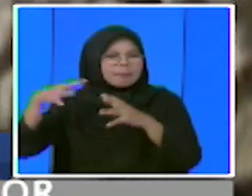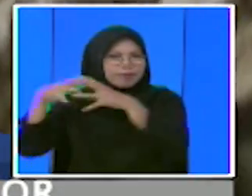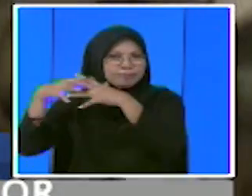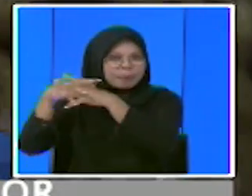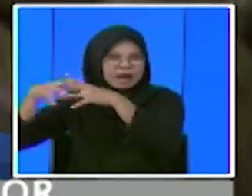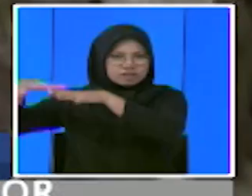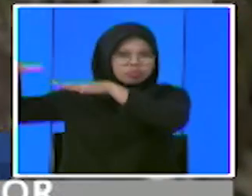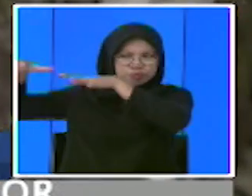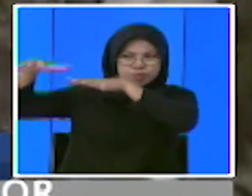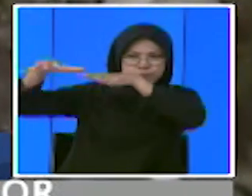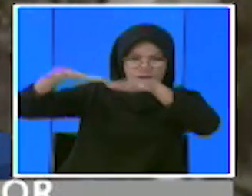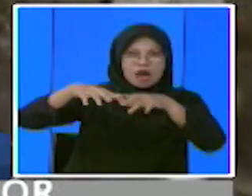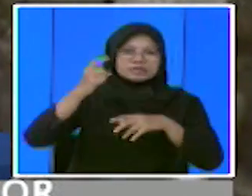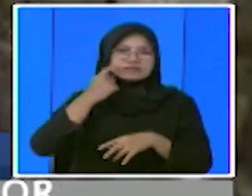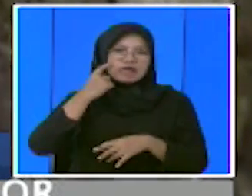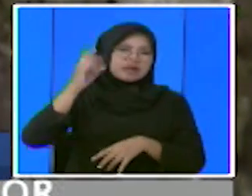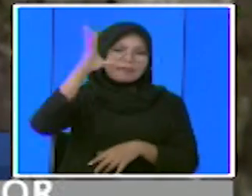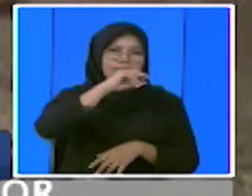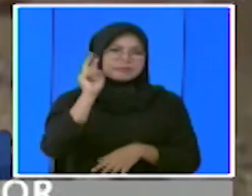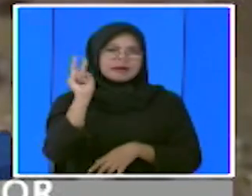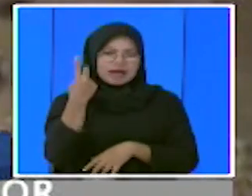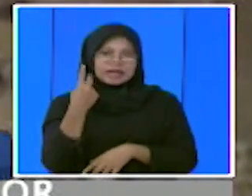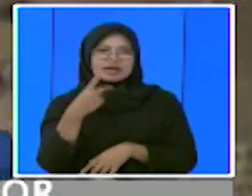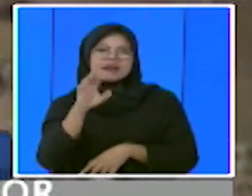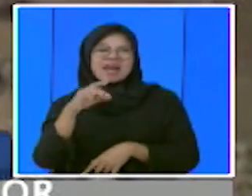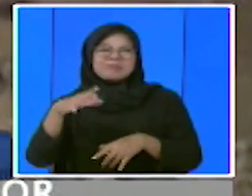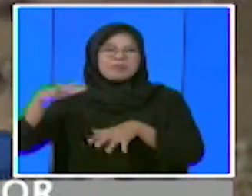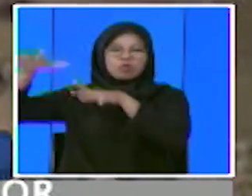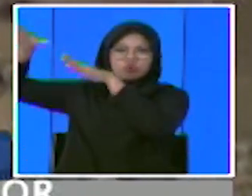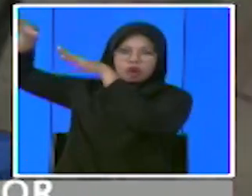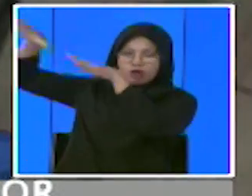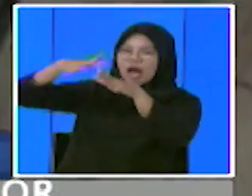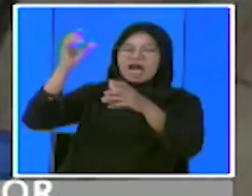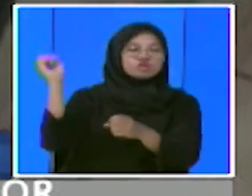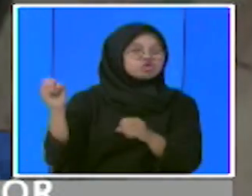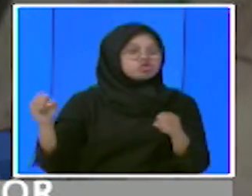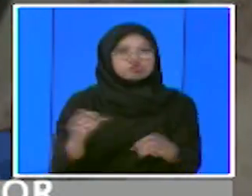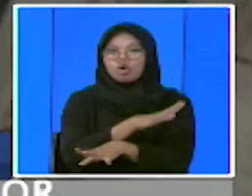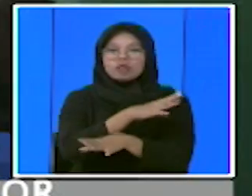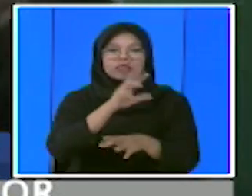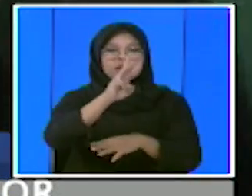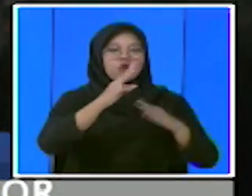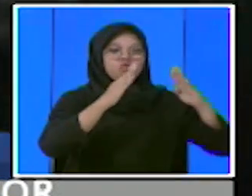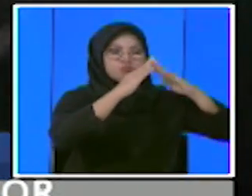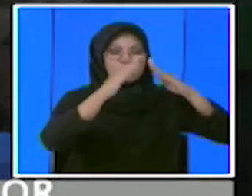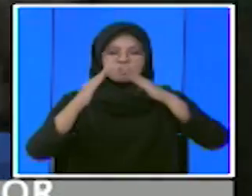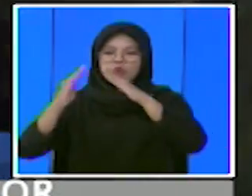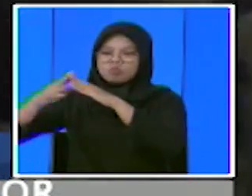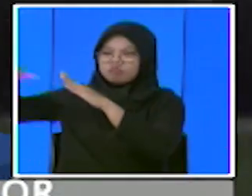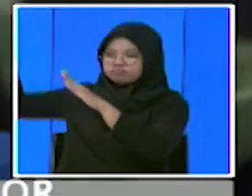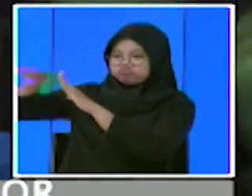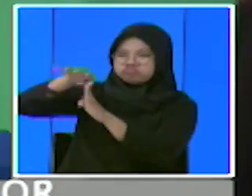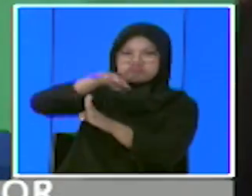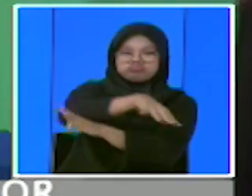yang bergeser sejak Selasa malam. Tak berselang lama, longsor turun hingga menghancurkan ketiga rumah. Terus